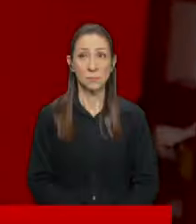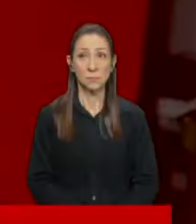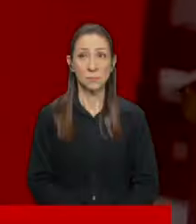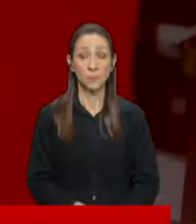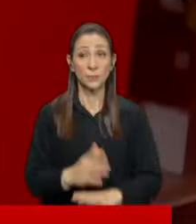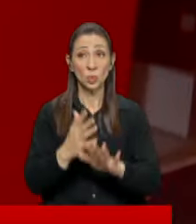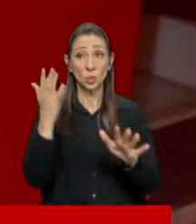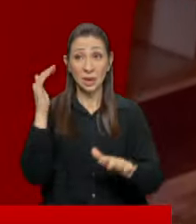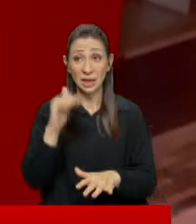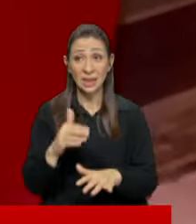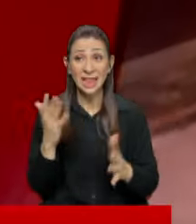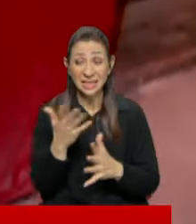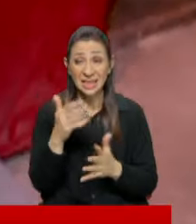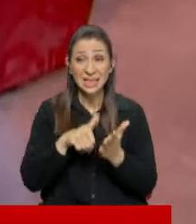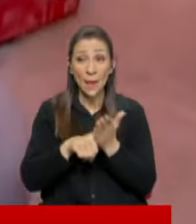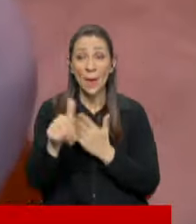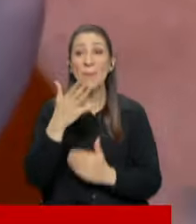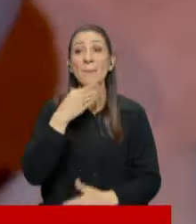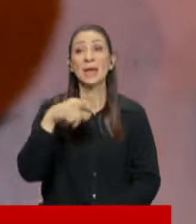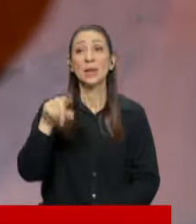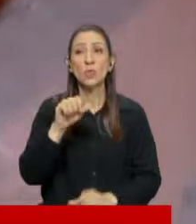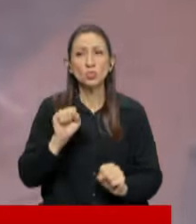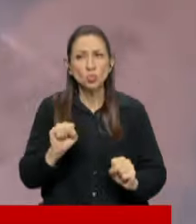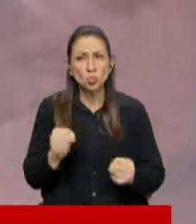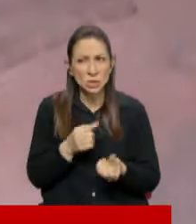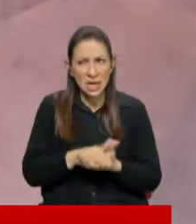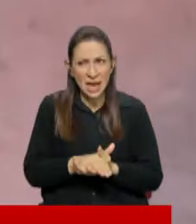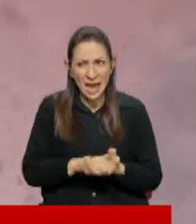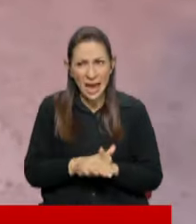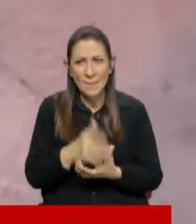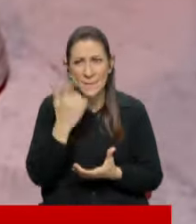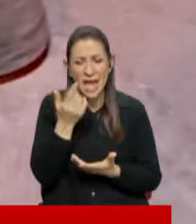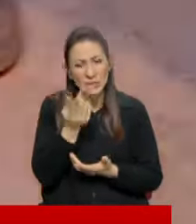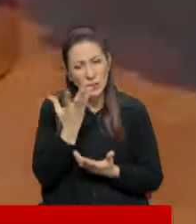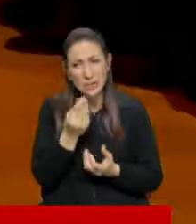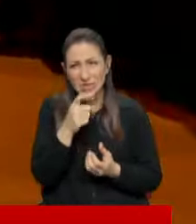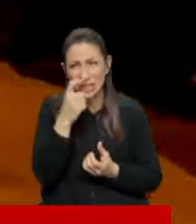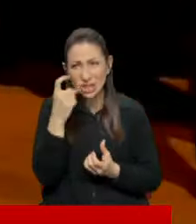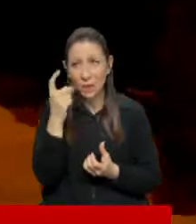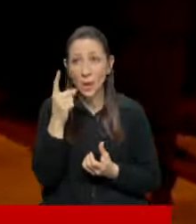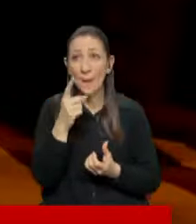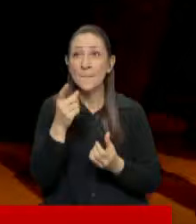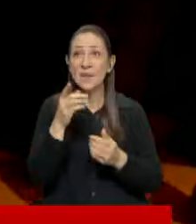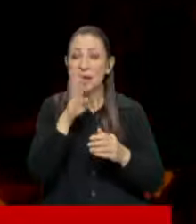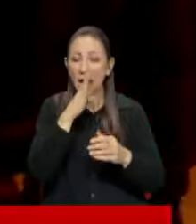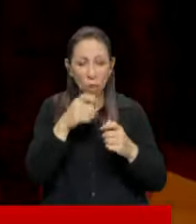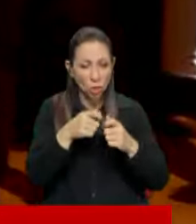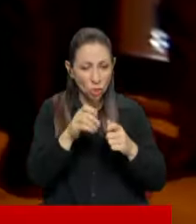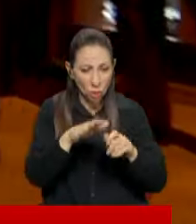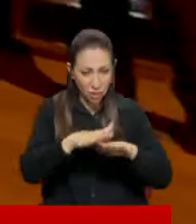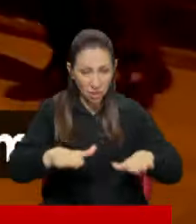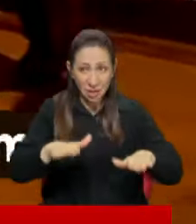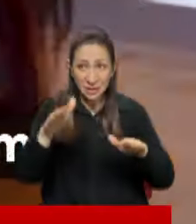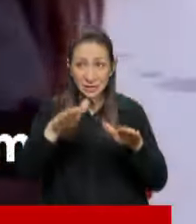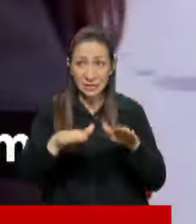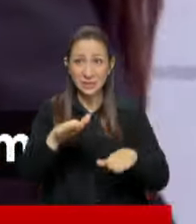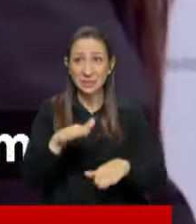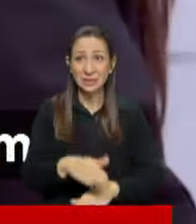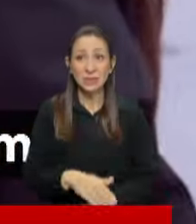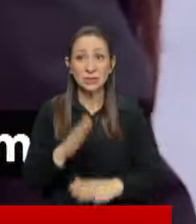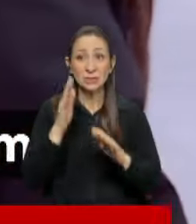iniyor. Kuyruğa girenlerin neredeyse tamamı emekli. Buz tutan ayakları belki az da olsa ısınır diye birer parça kartonla geliyorlar.